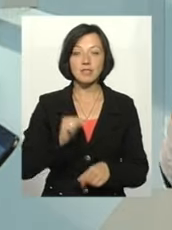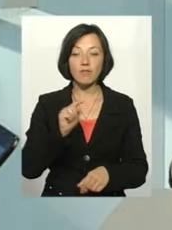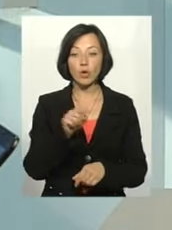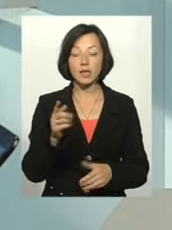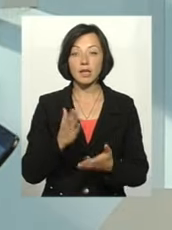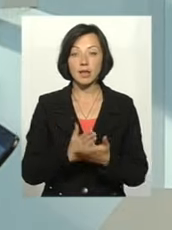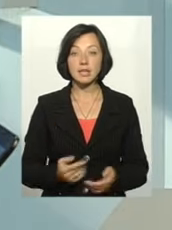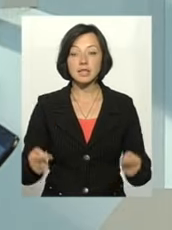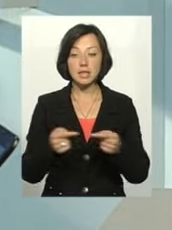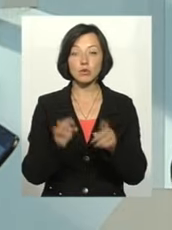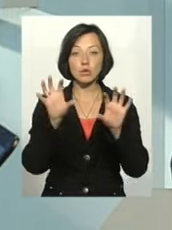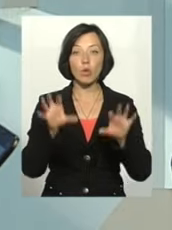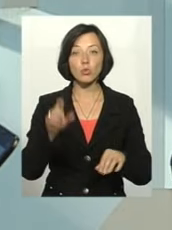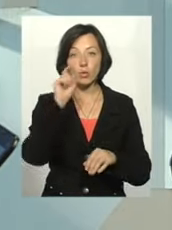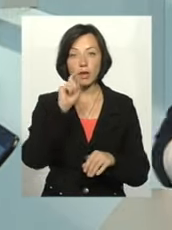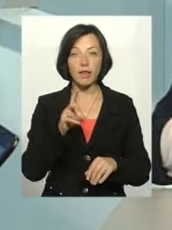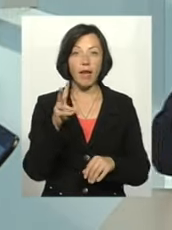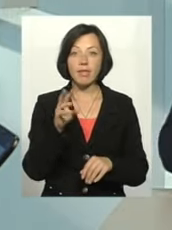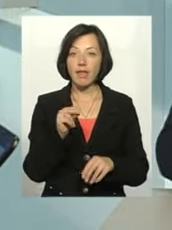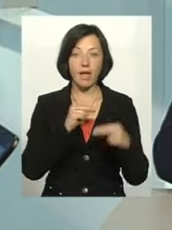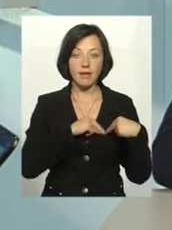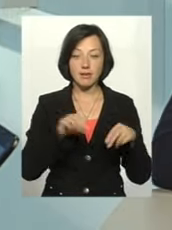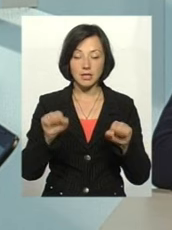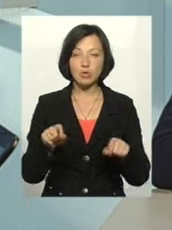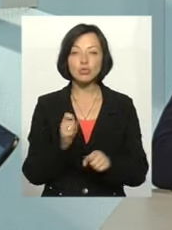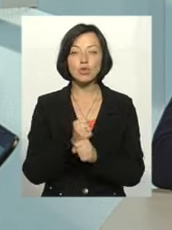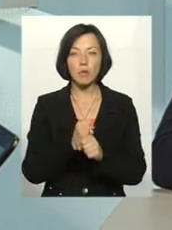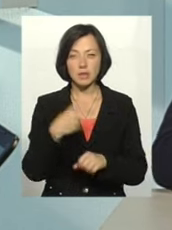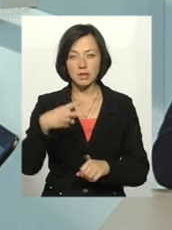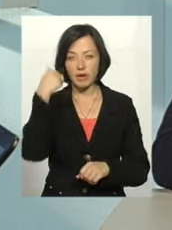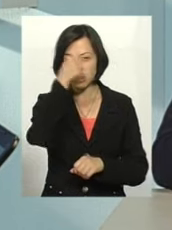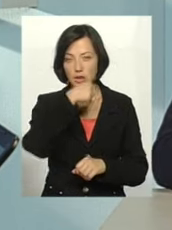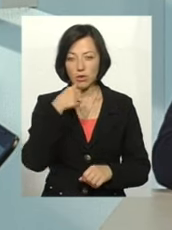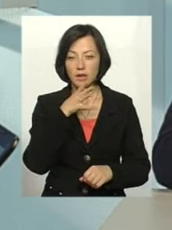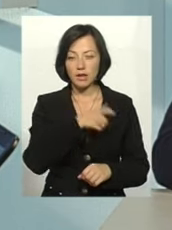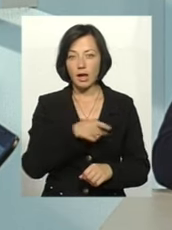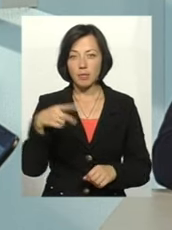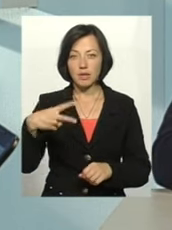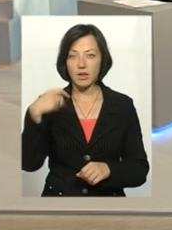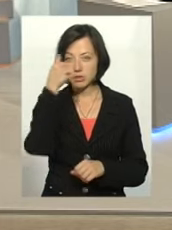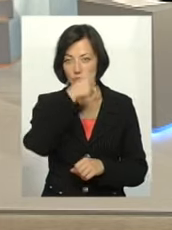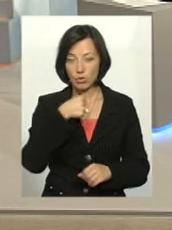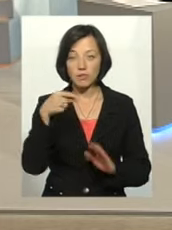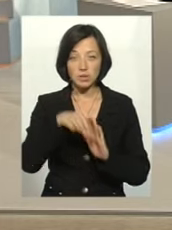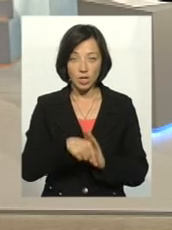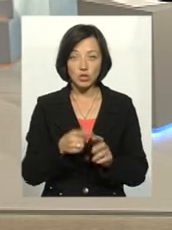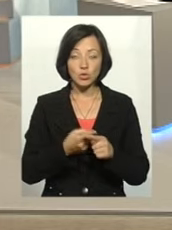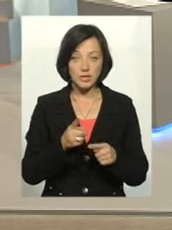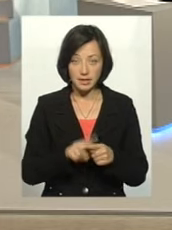є, згідно закону України, недієздатними. Що зроблено за 20 років? Тобто термін 20 років вже каже про те, що це